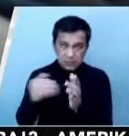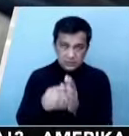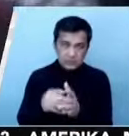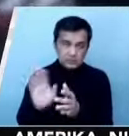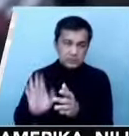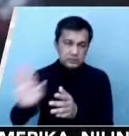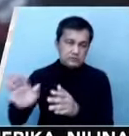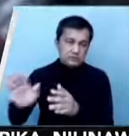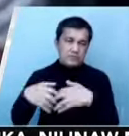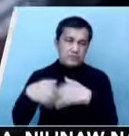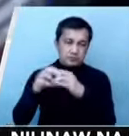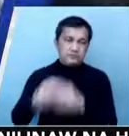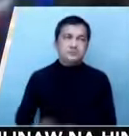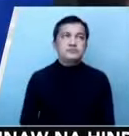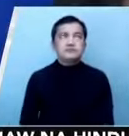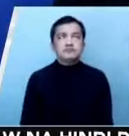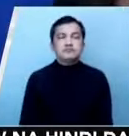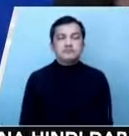makakabangon.